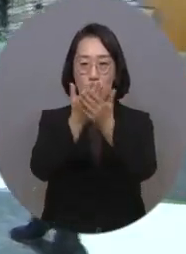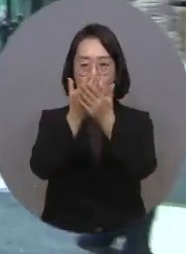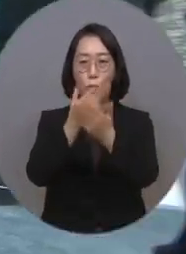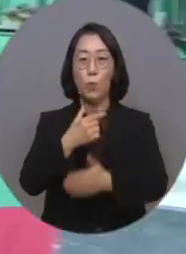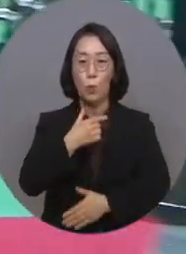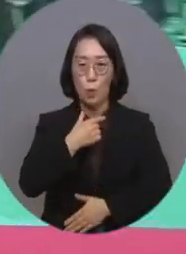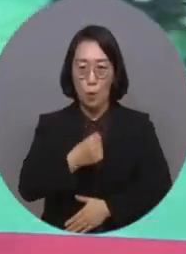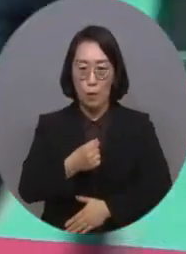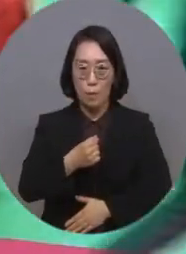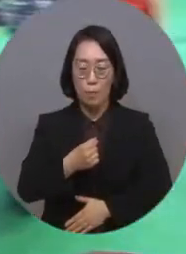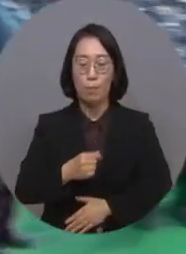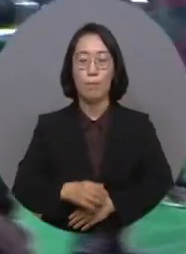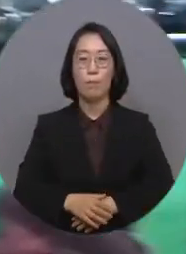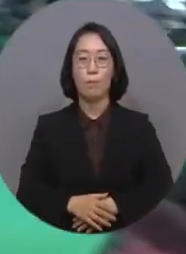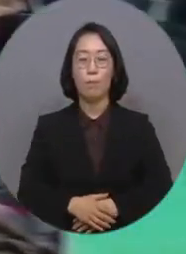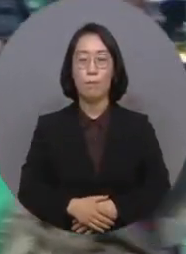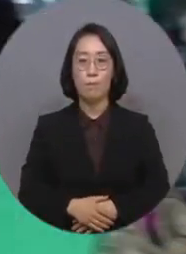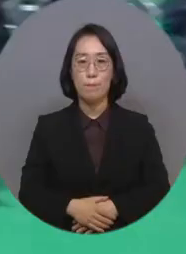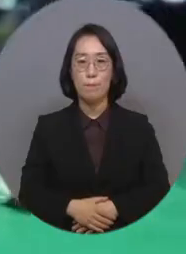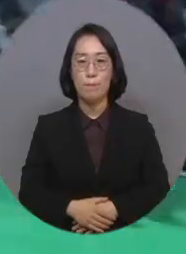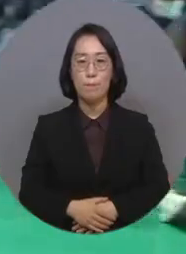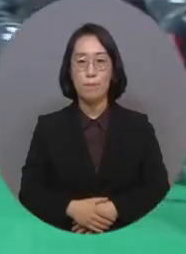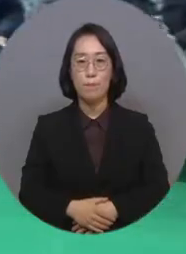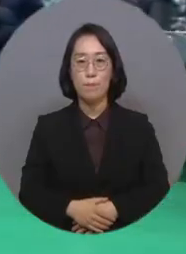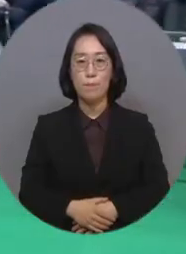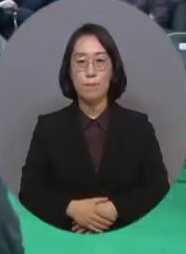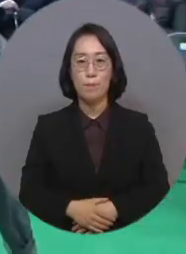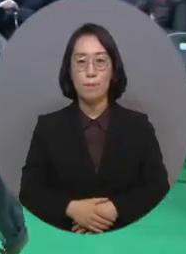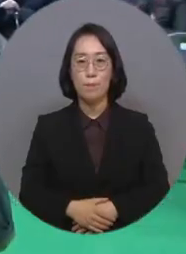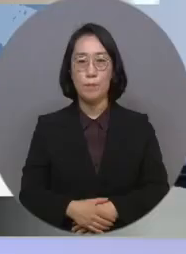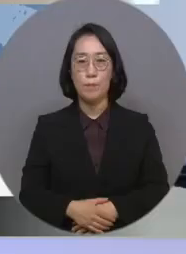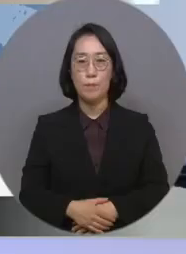기대해봅니다. 복지TV 뉴스 황병영입니다.